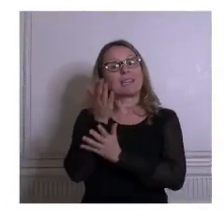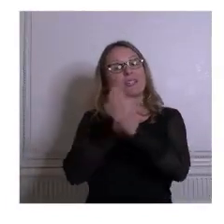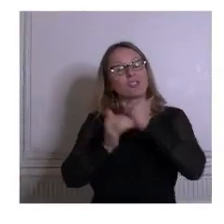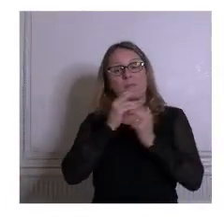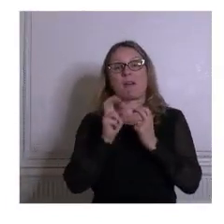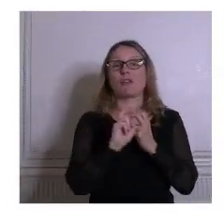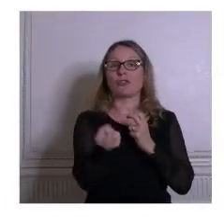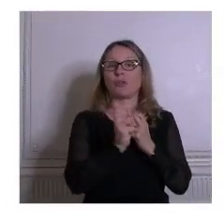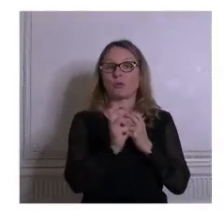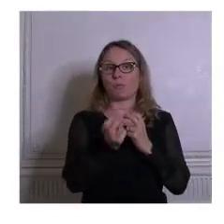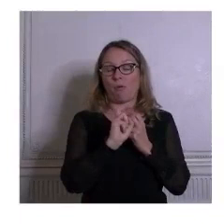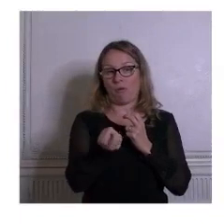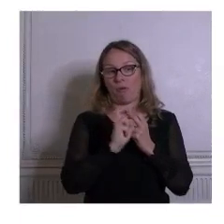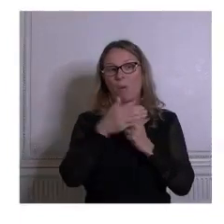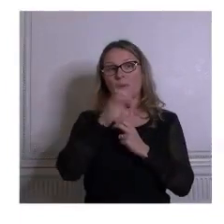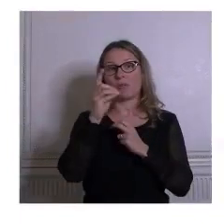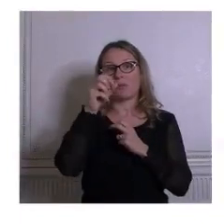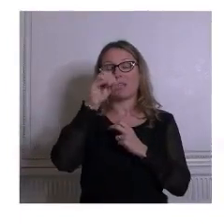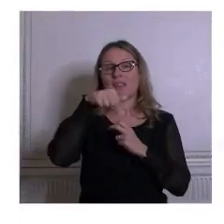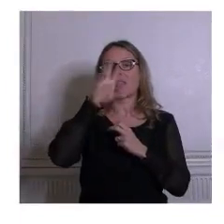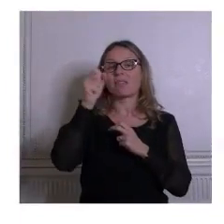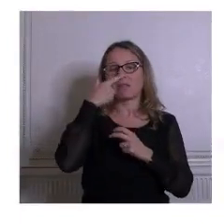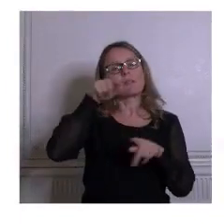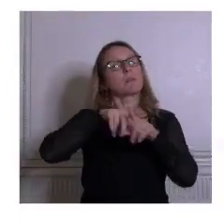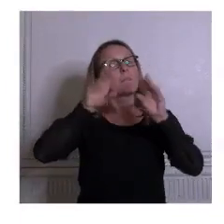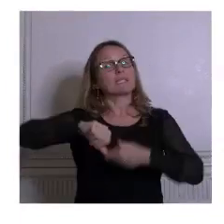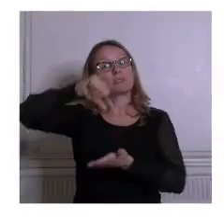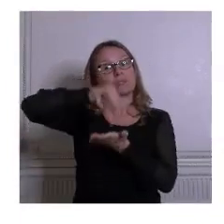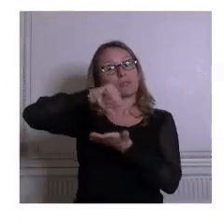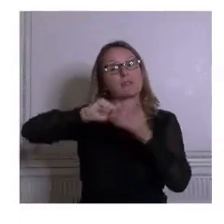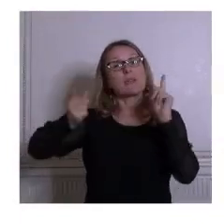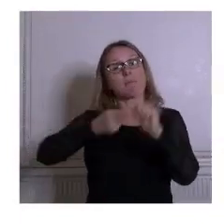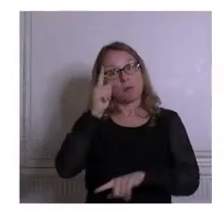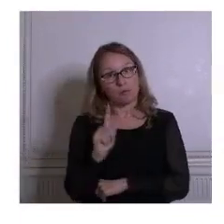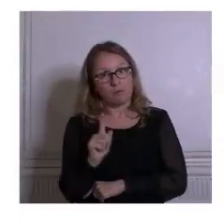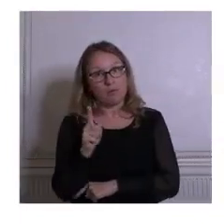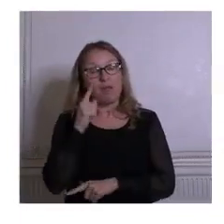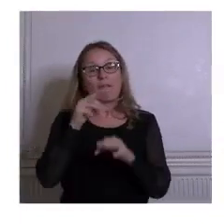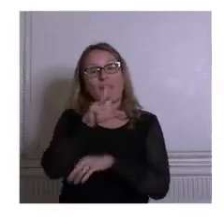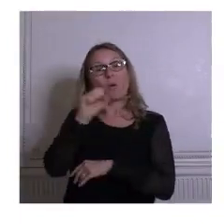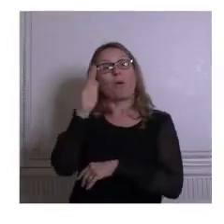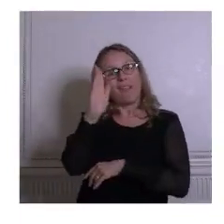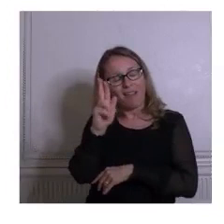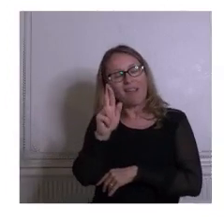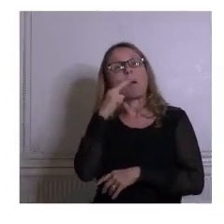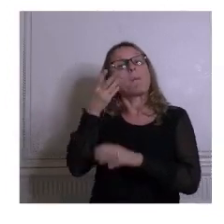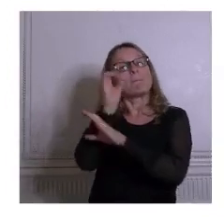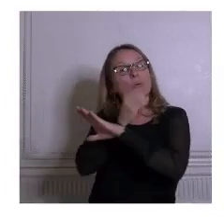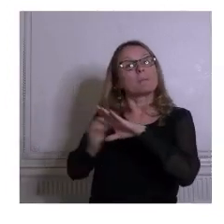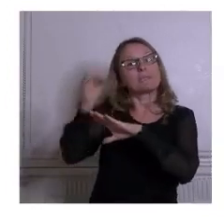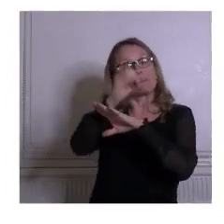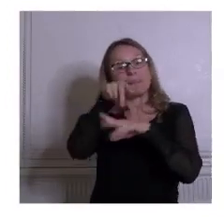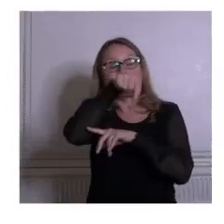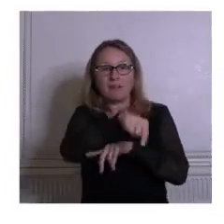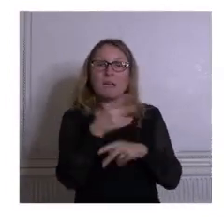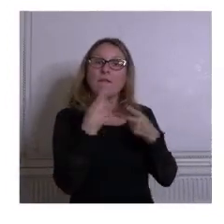me disait souvent, mais je ne vois pas l'intérêt de la médocaine. En réalité, il voyait très bien l'intérêt de la médocaine. Ce qui l'inquiétait, c'est que la médocaine, si